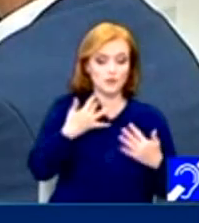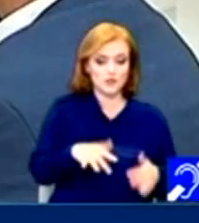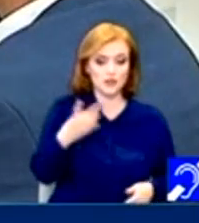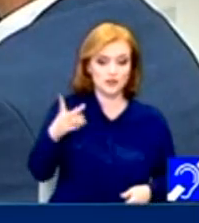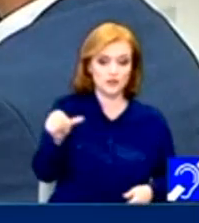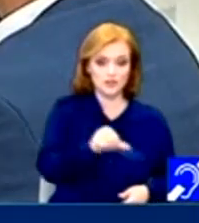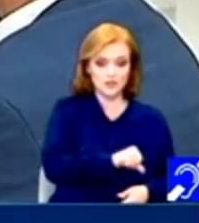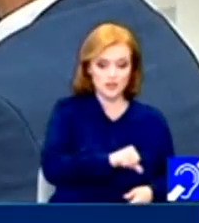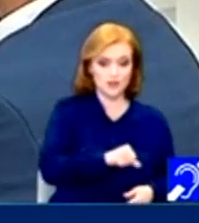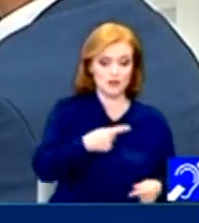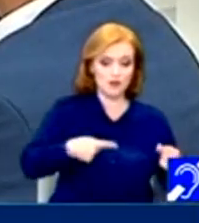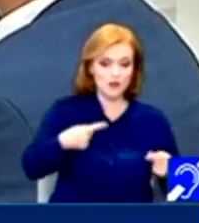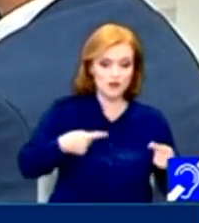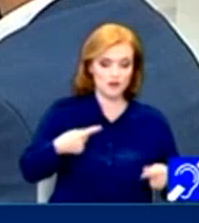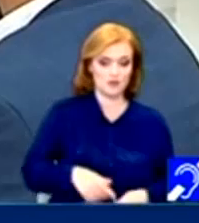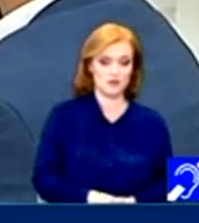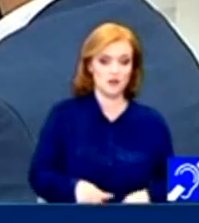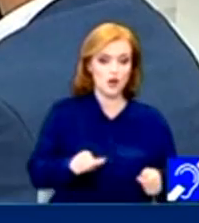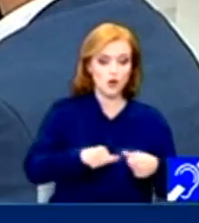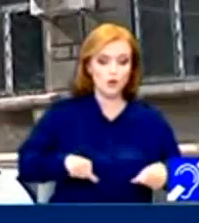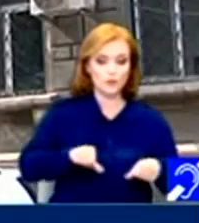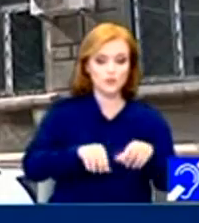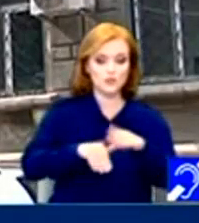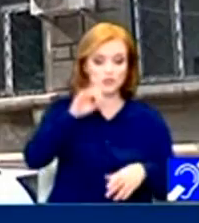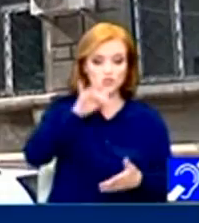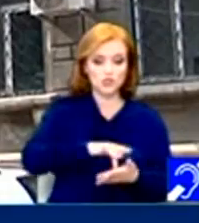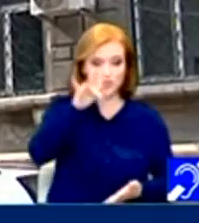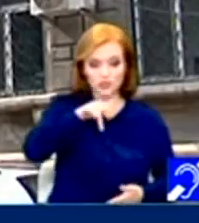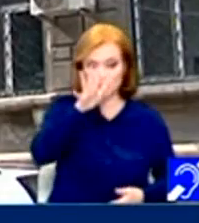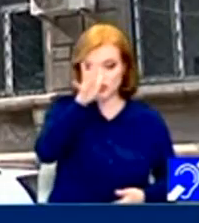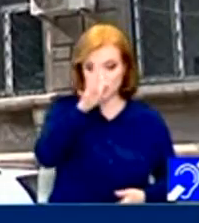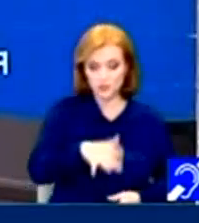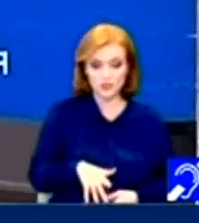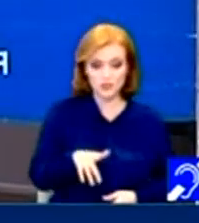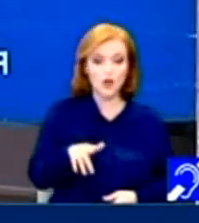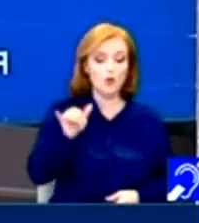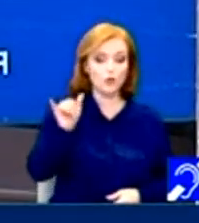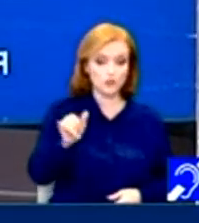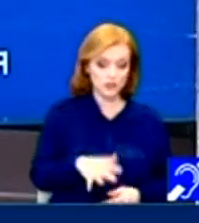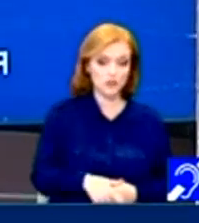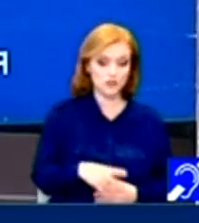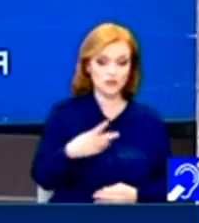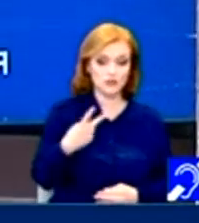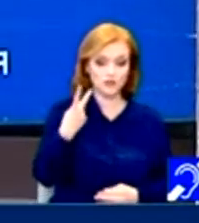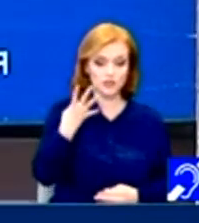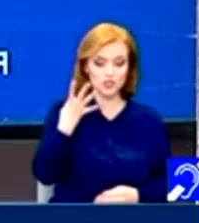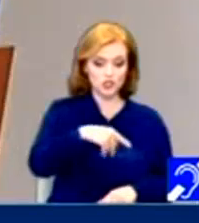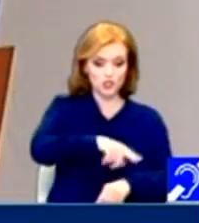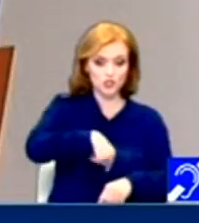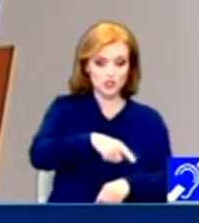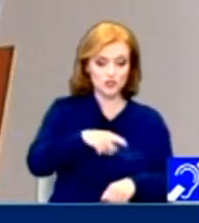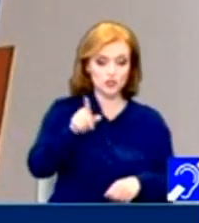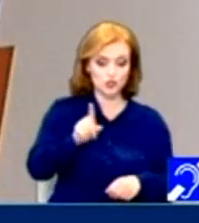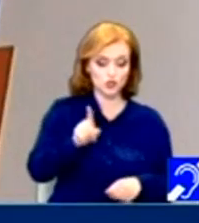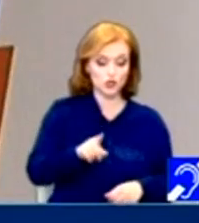organelor electorale nu s-au prezentat cu onoare. Consiliul Electoral de Circumscripție Chișinău are la dispoziție cel mult 24 de ore pentru